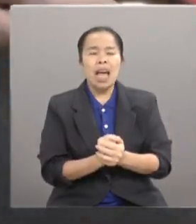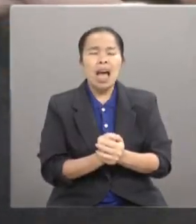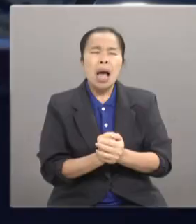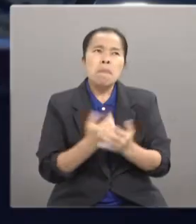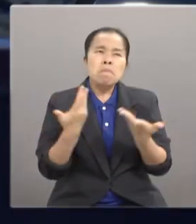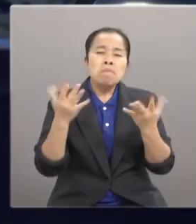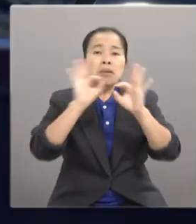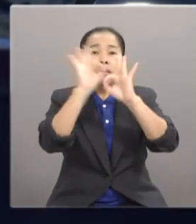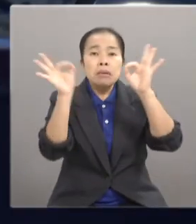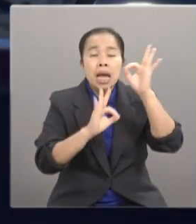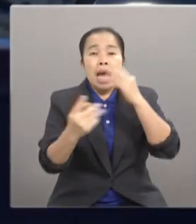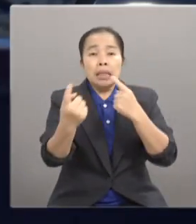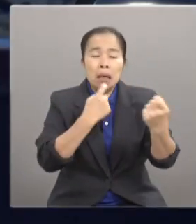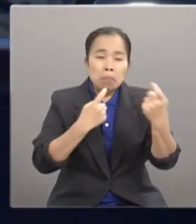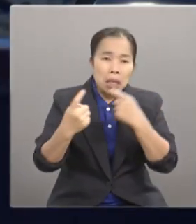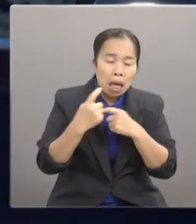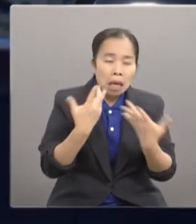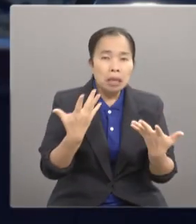ี่เกิ